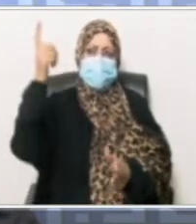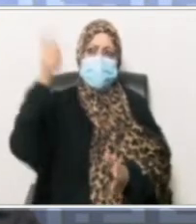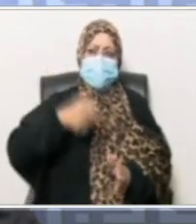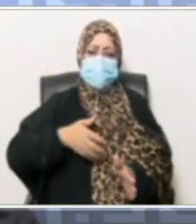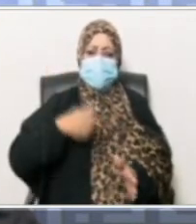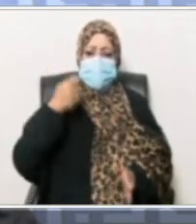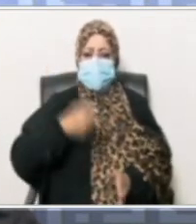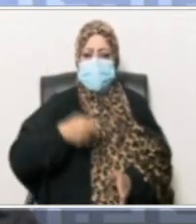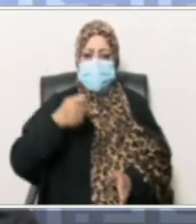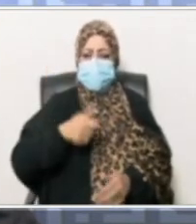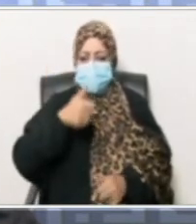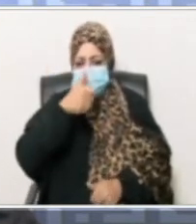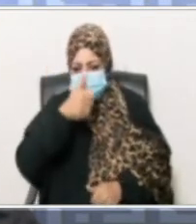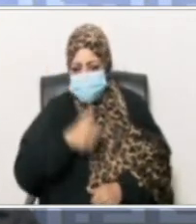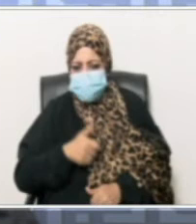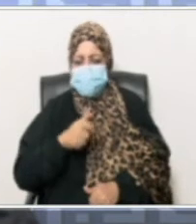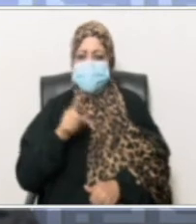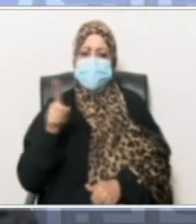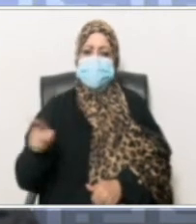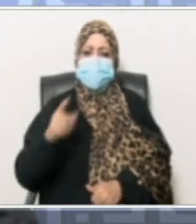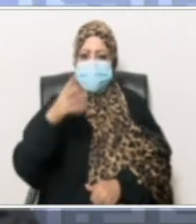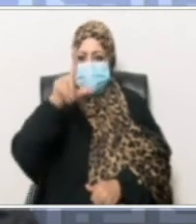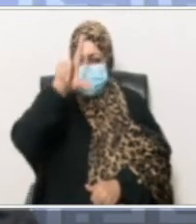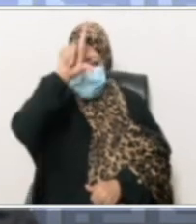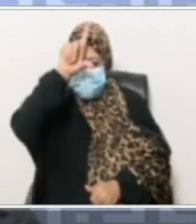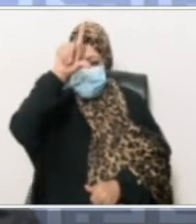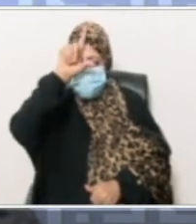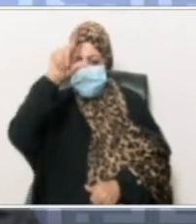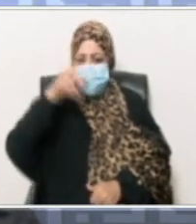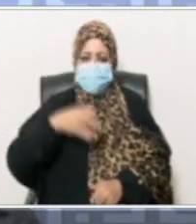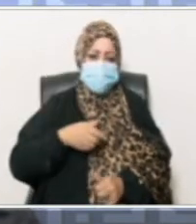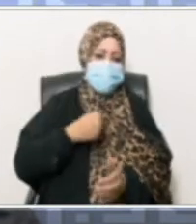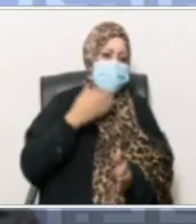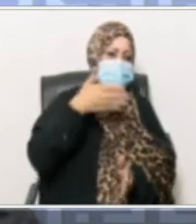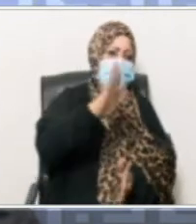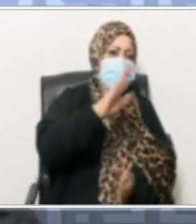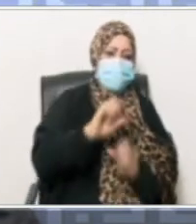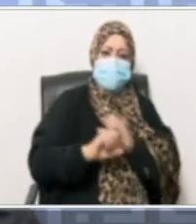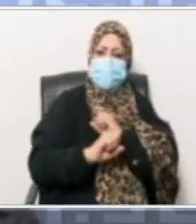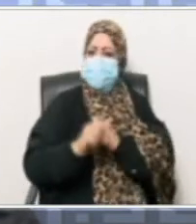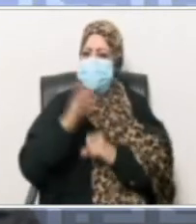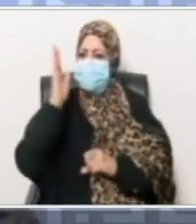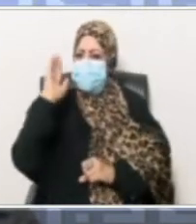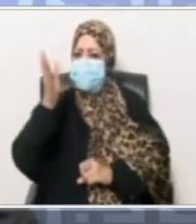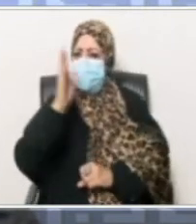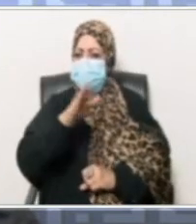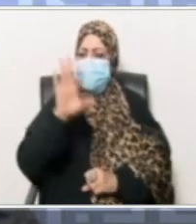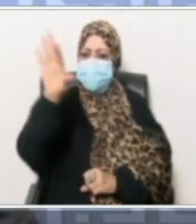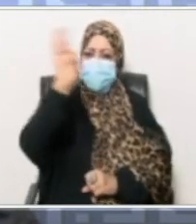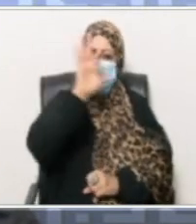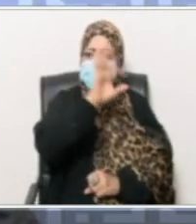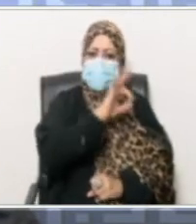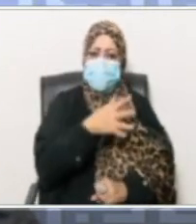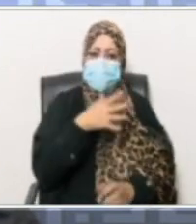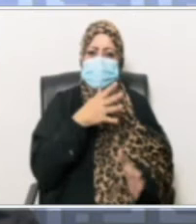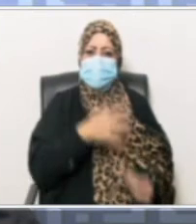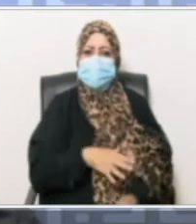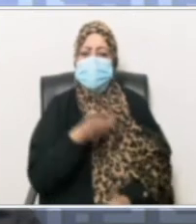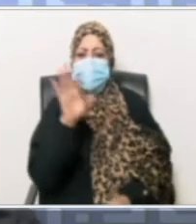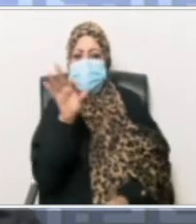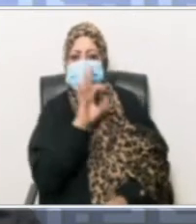يبعثهم النبي صلى الله عليه وسلم، وكان ينتقيهم، بل الذي يتقدم الإمامة يختار